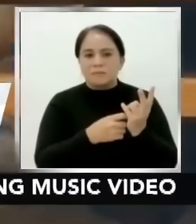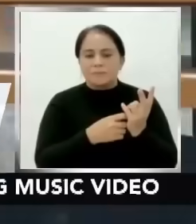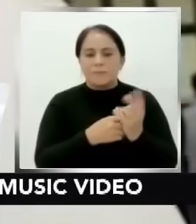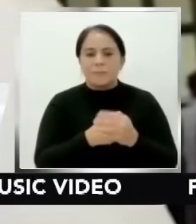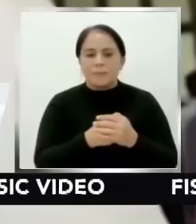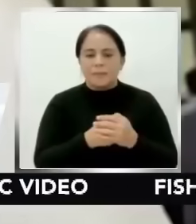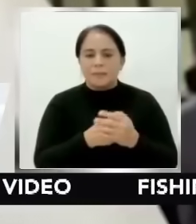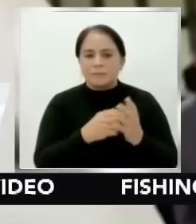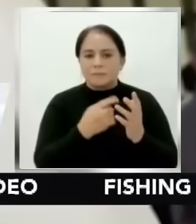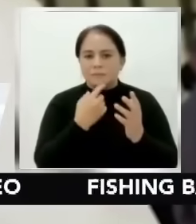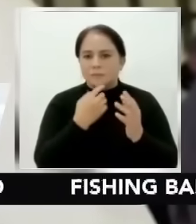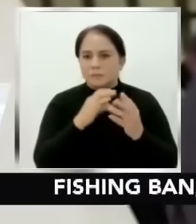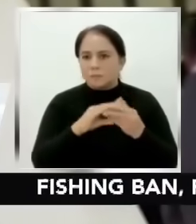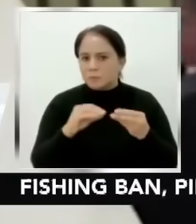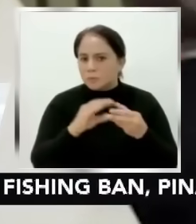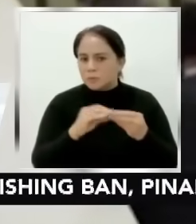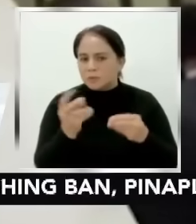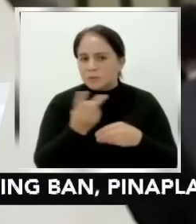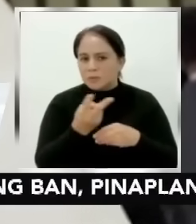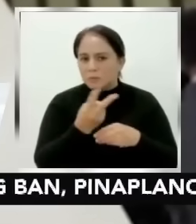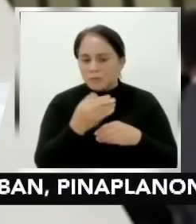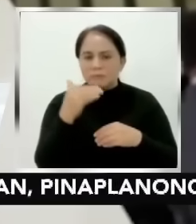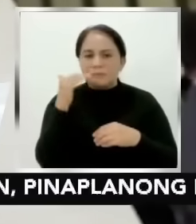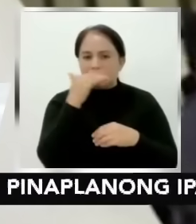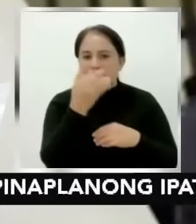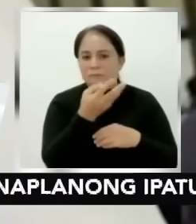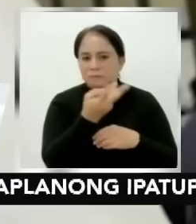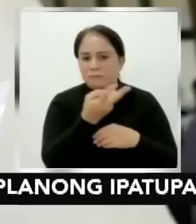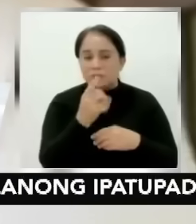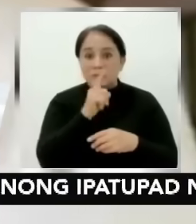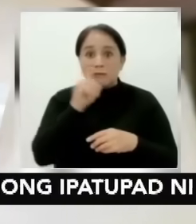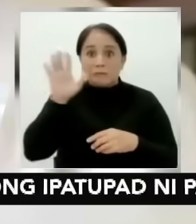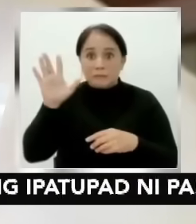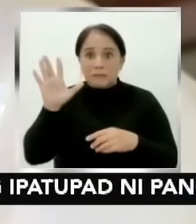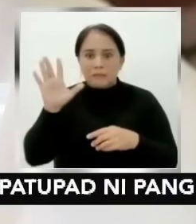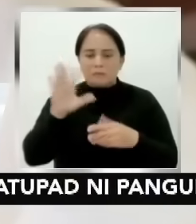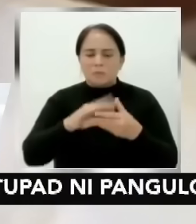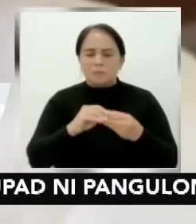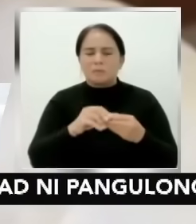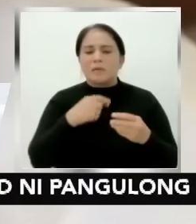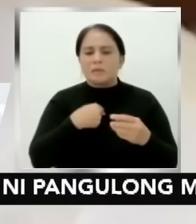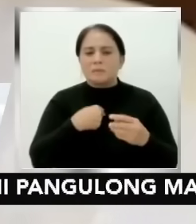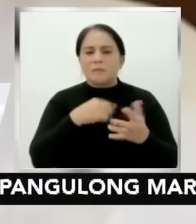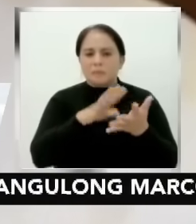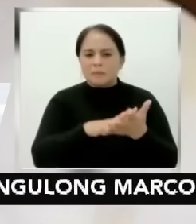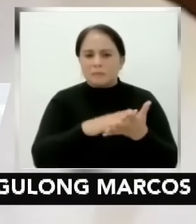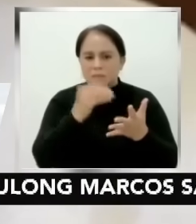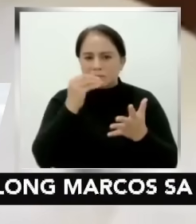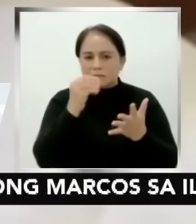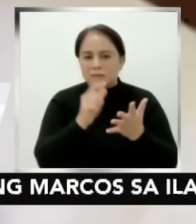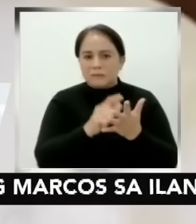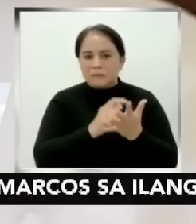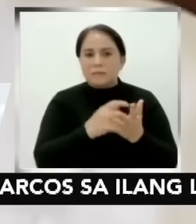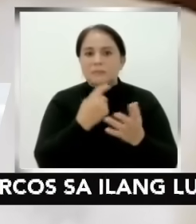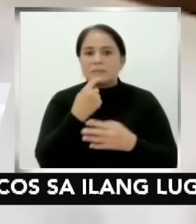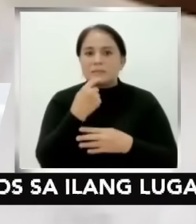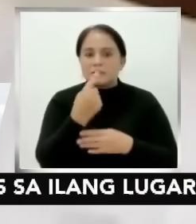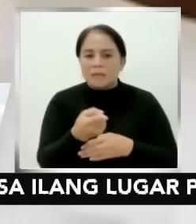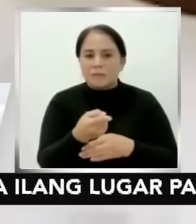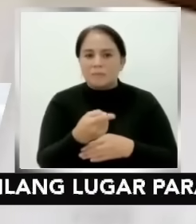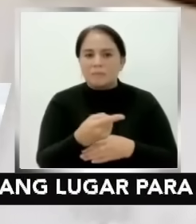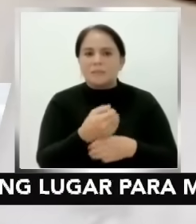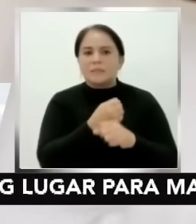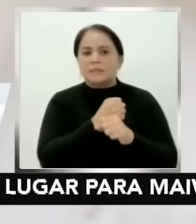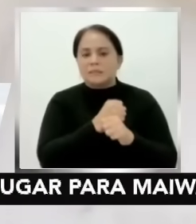dalawa. Pagsisinungaling ito under oath para maturuan ng leksyon, tinabi daw ng public attorney na malaya na ibinigay